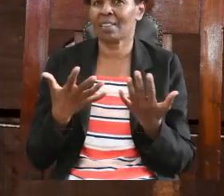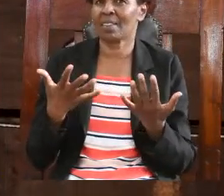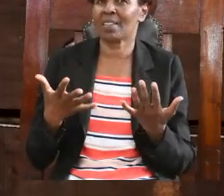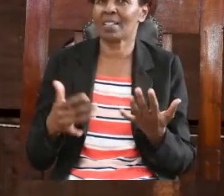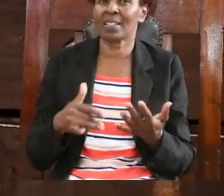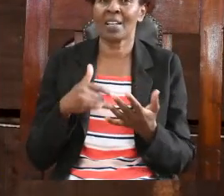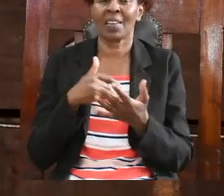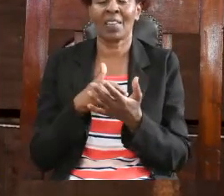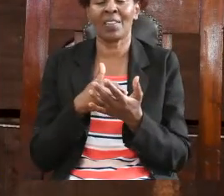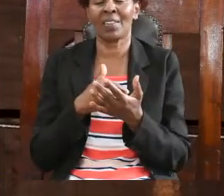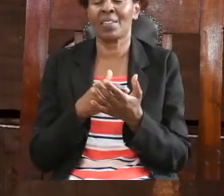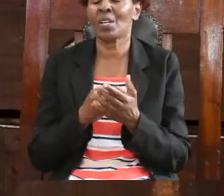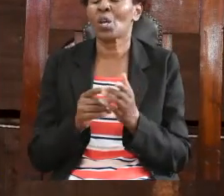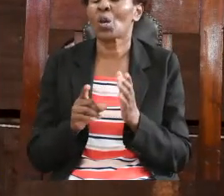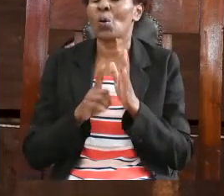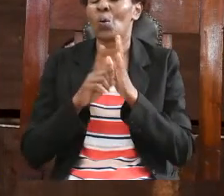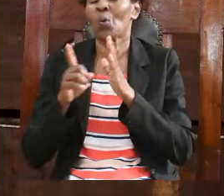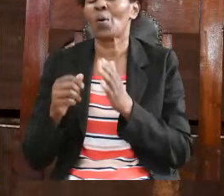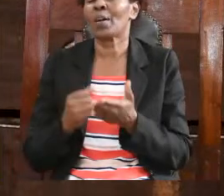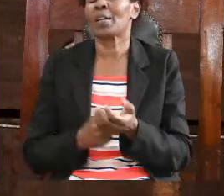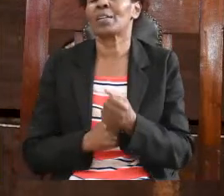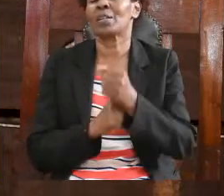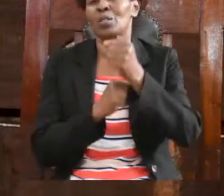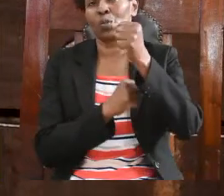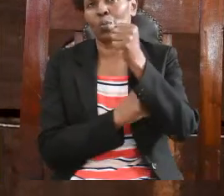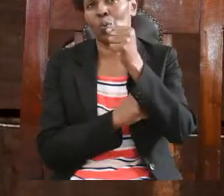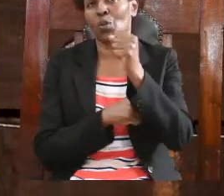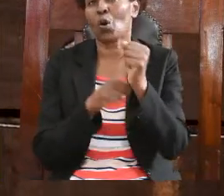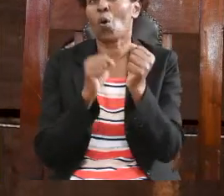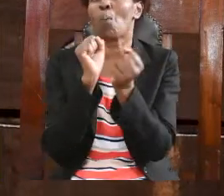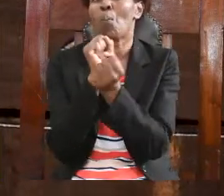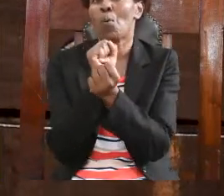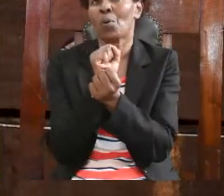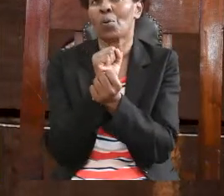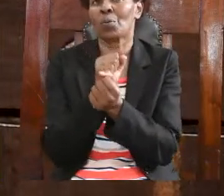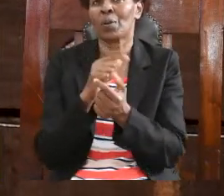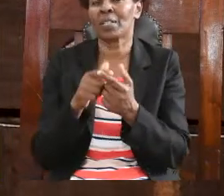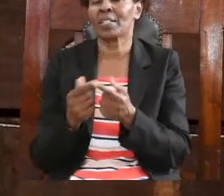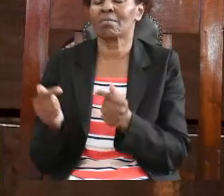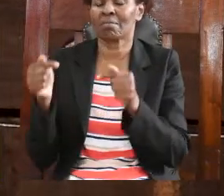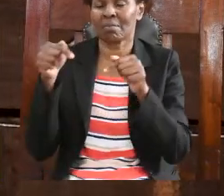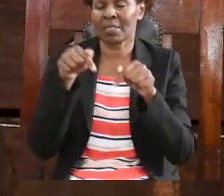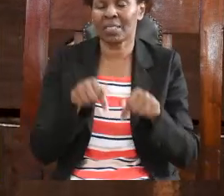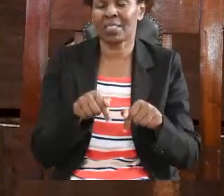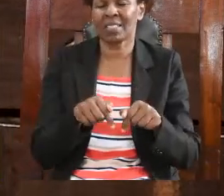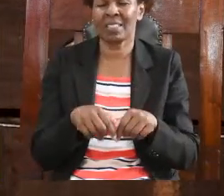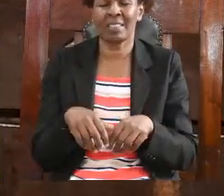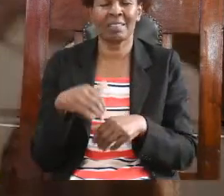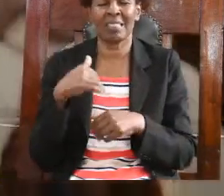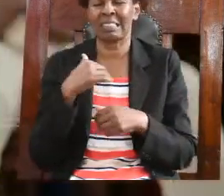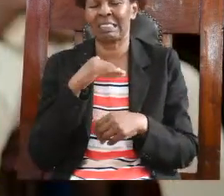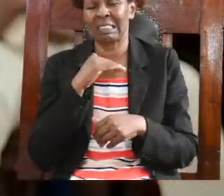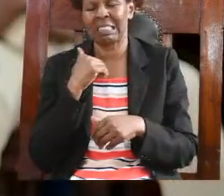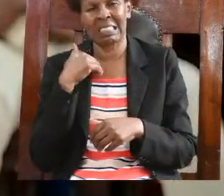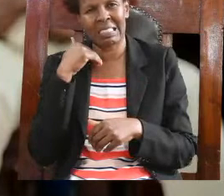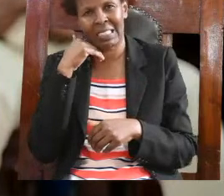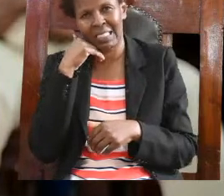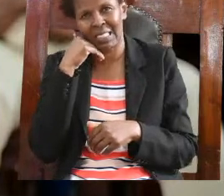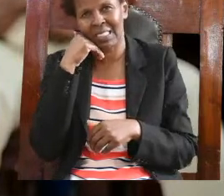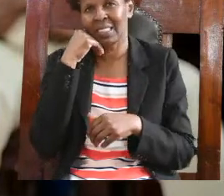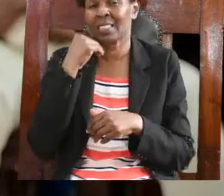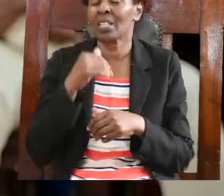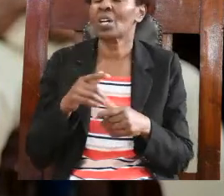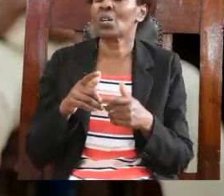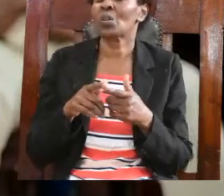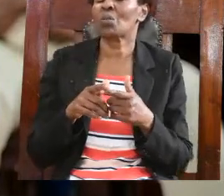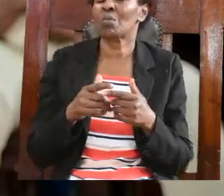ili aenende akamsaidie Paulo. Alipofika kule akagonjeka, na maandiko inasema kiasi